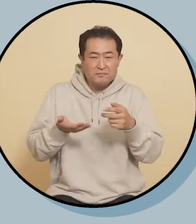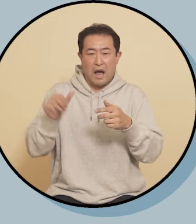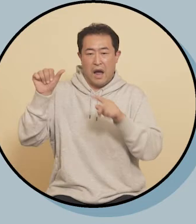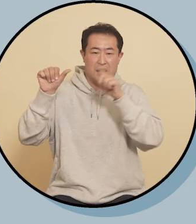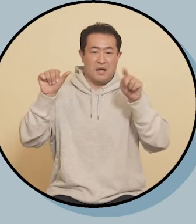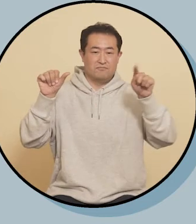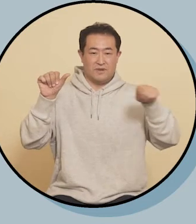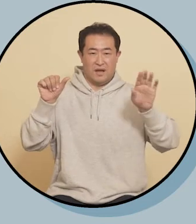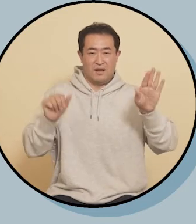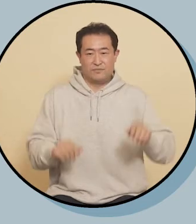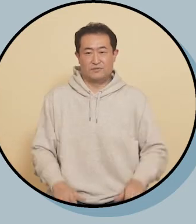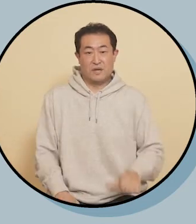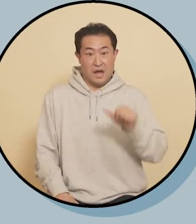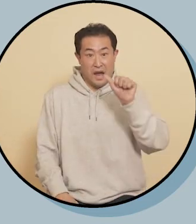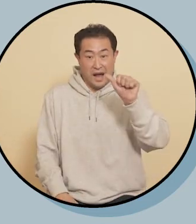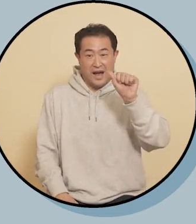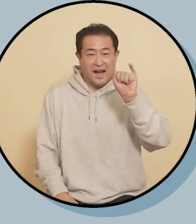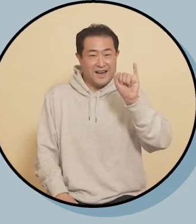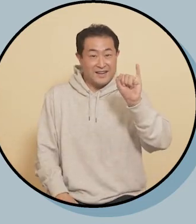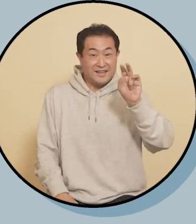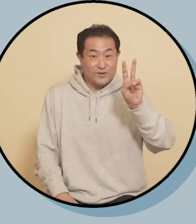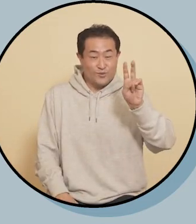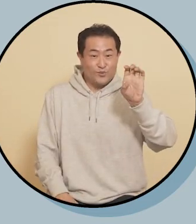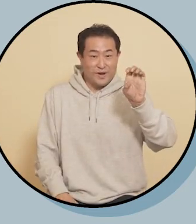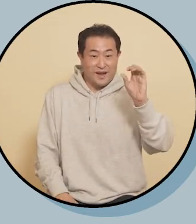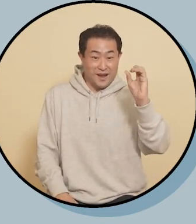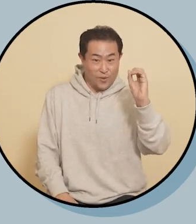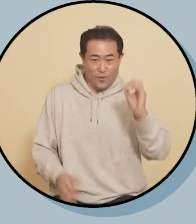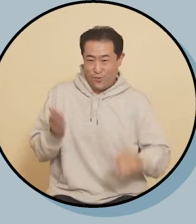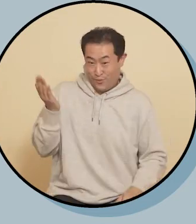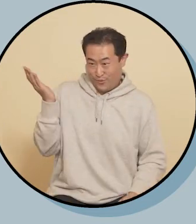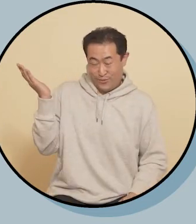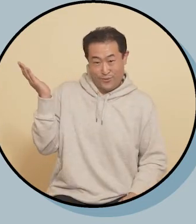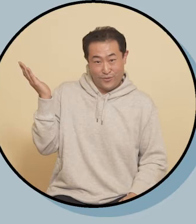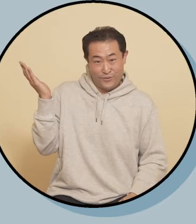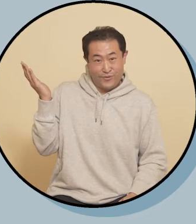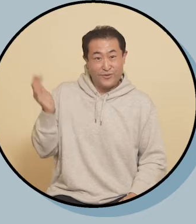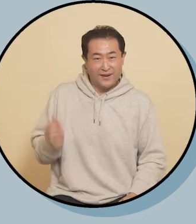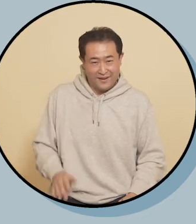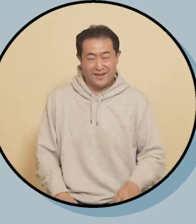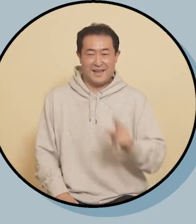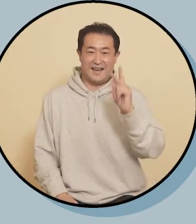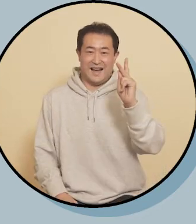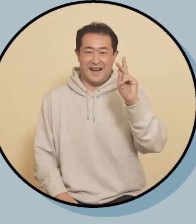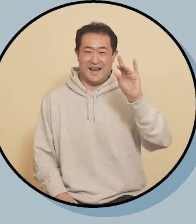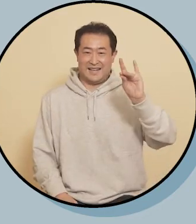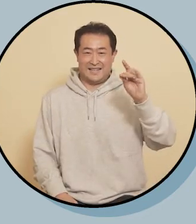いうえおおおおこの3つの点が口を開い上をいわゆる母音を形成する展示でこれに例えば